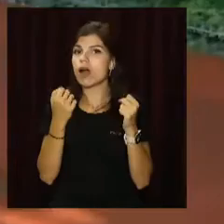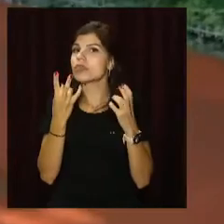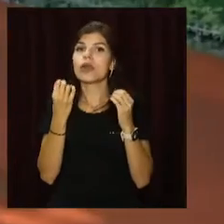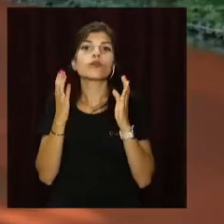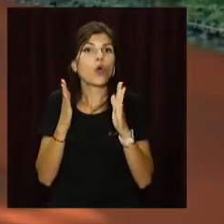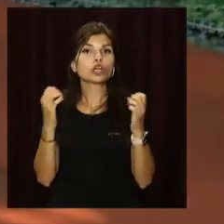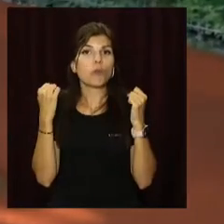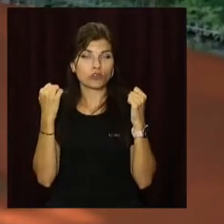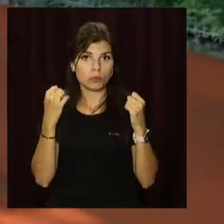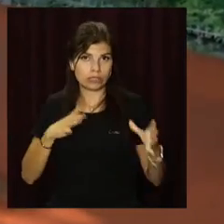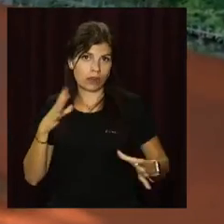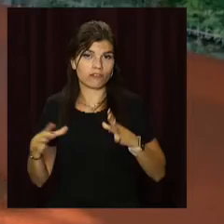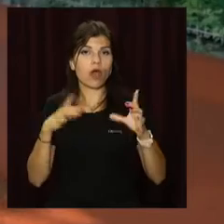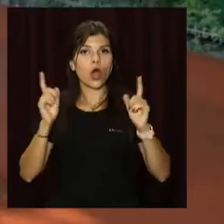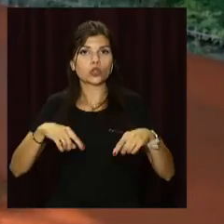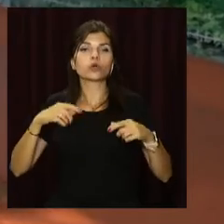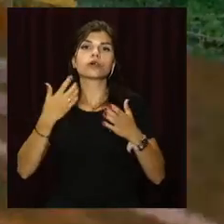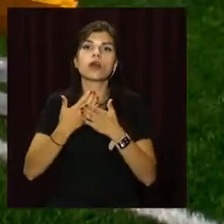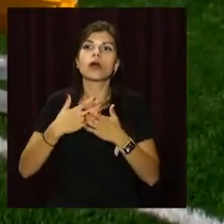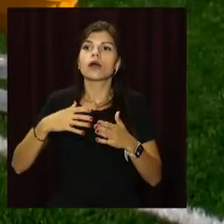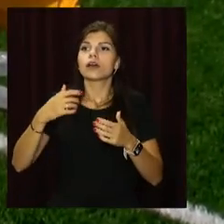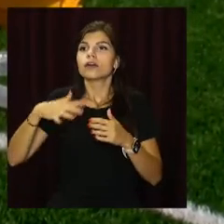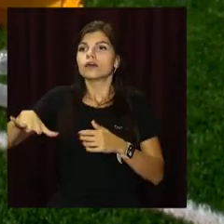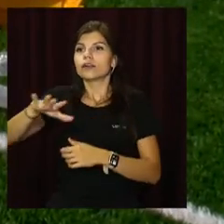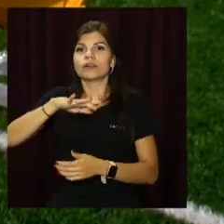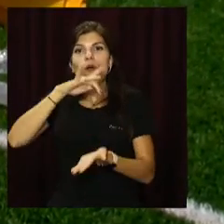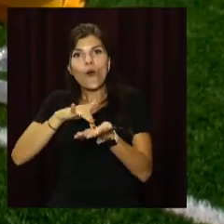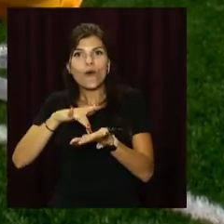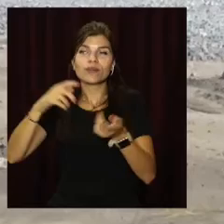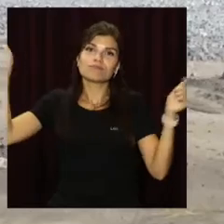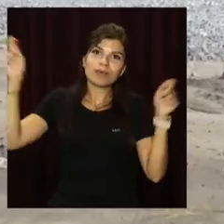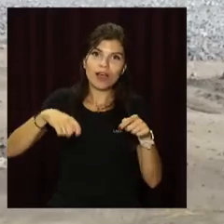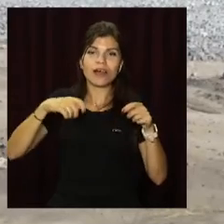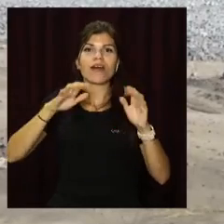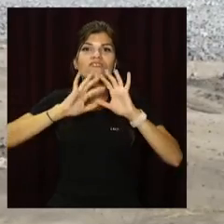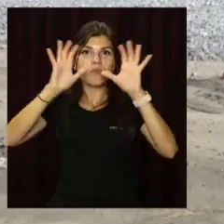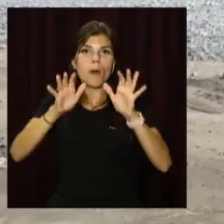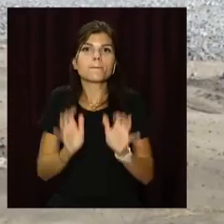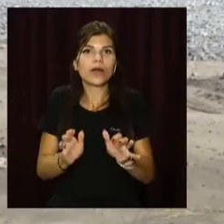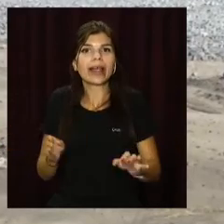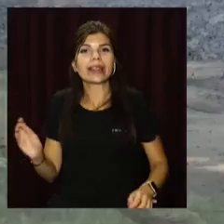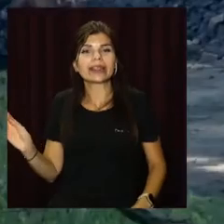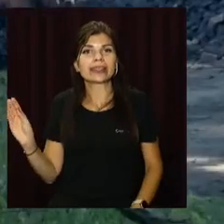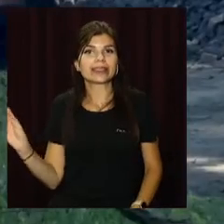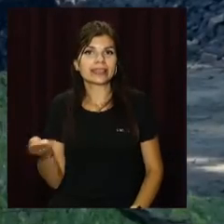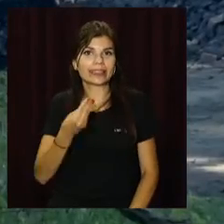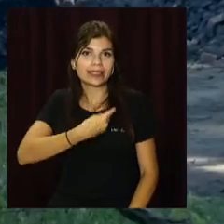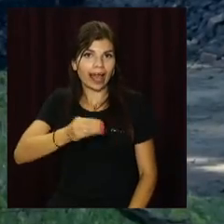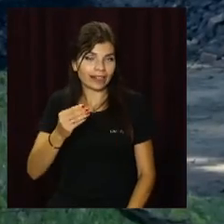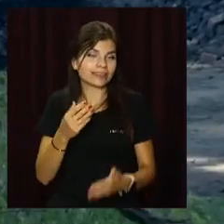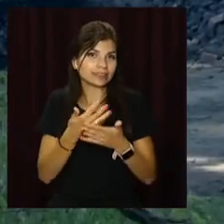тренуватися спортсменам, а й приймати змагання обласного і всеукраїнського рівнів – з футболу, волейболу, баскетболу та тенісу. Кипить робота і